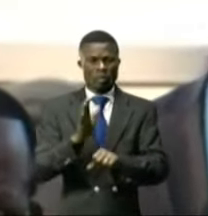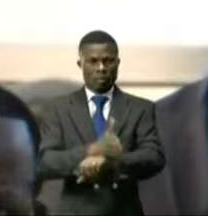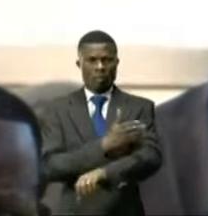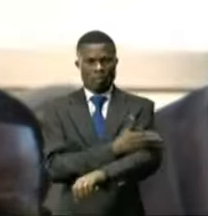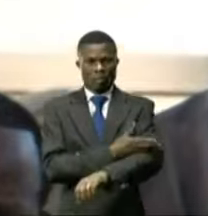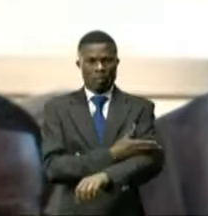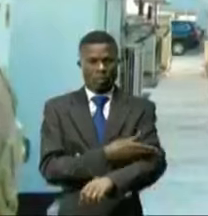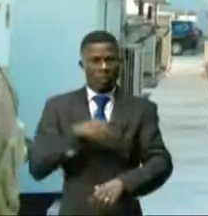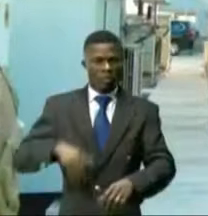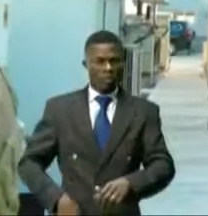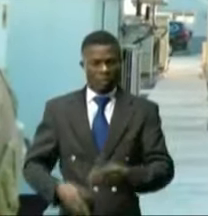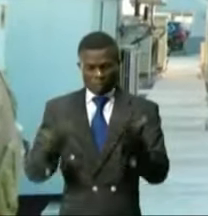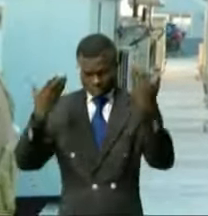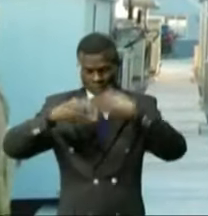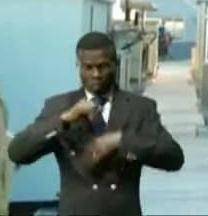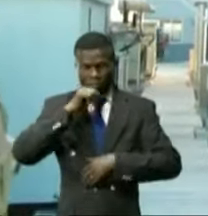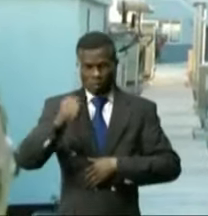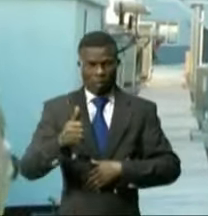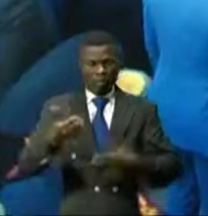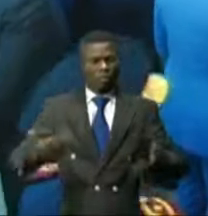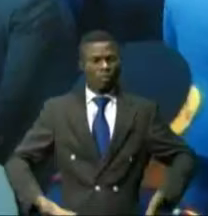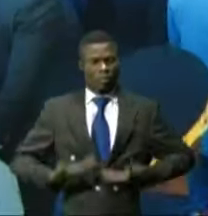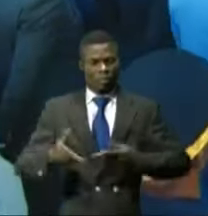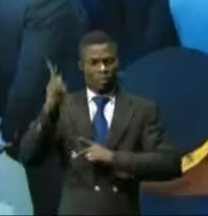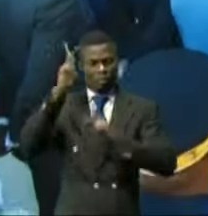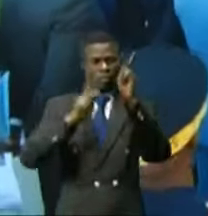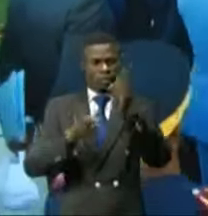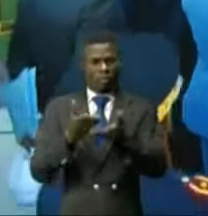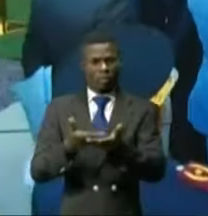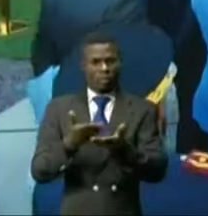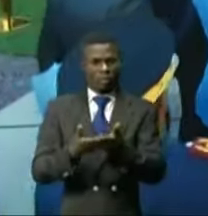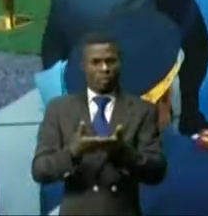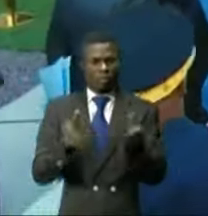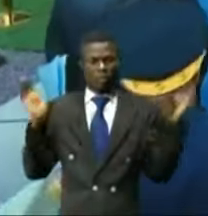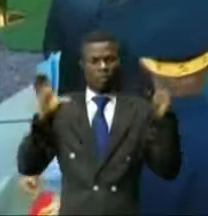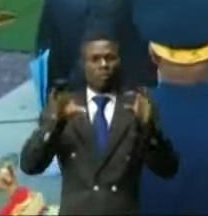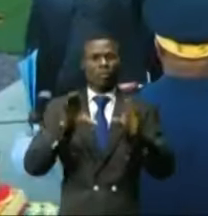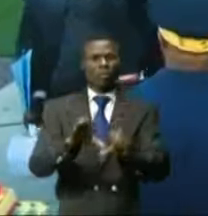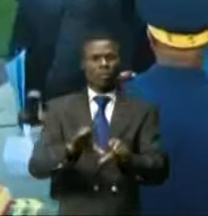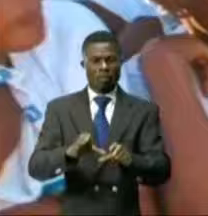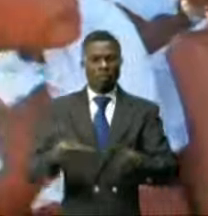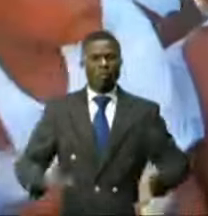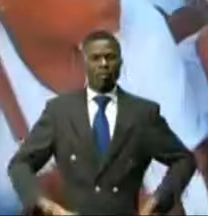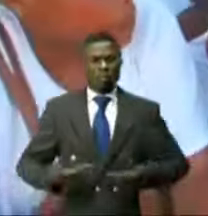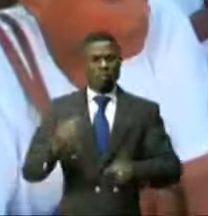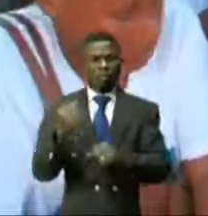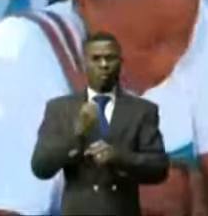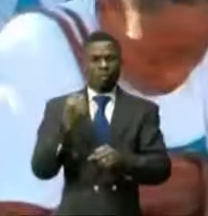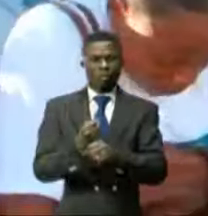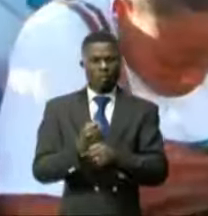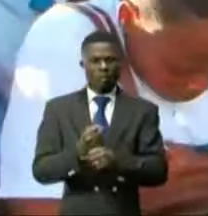ville sans poche noire, fait la joie de cette population venue spontanément saluer l'œuvre